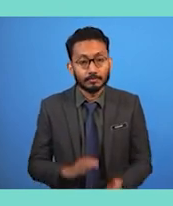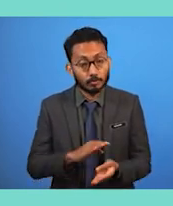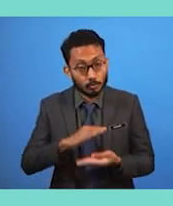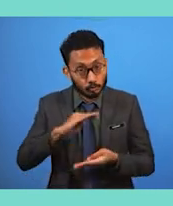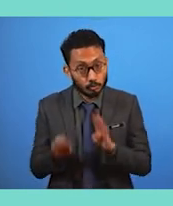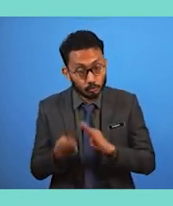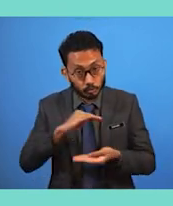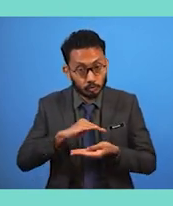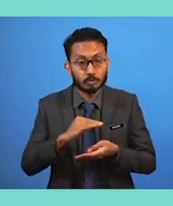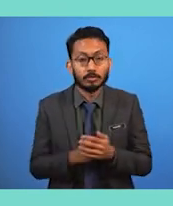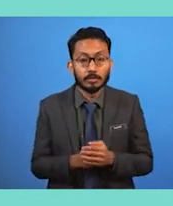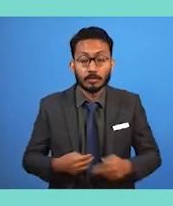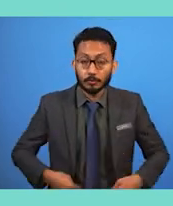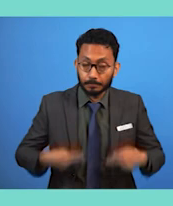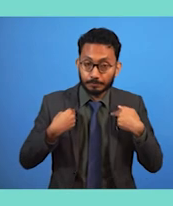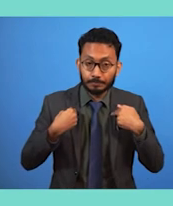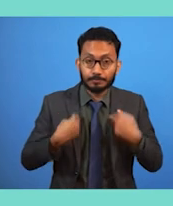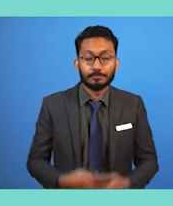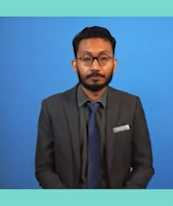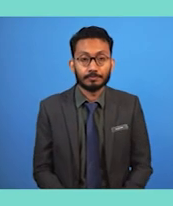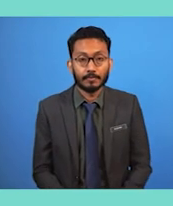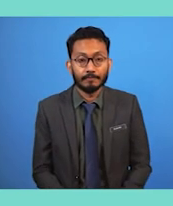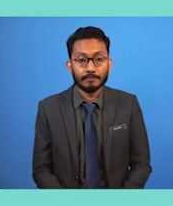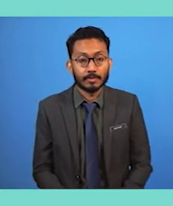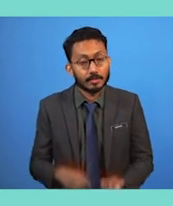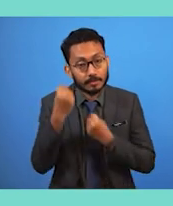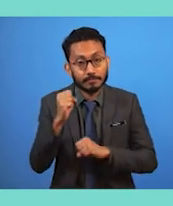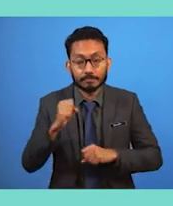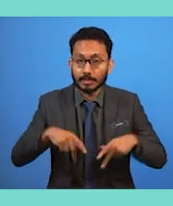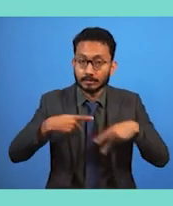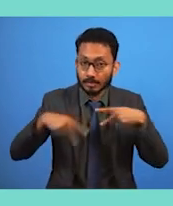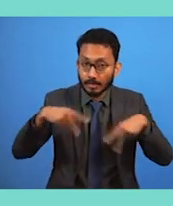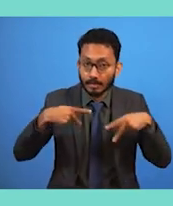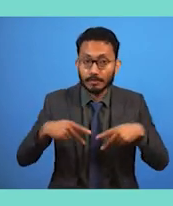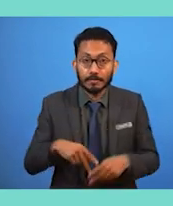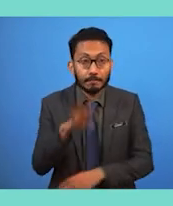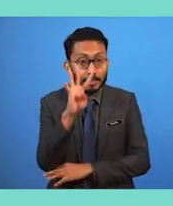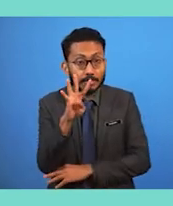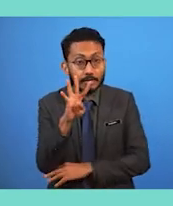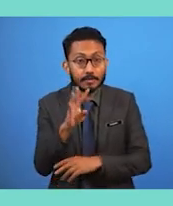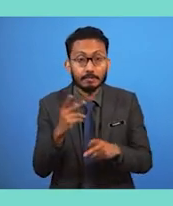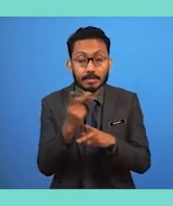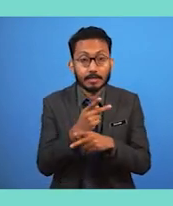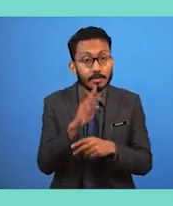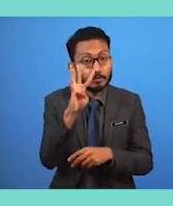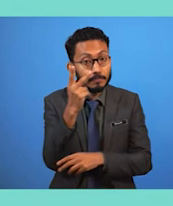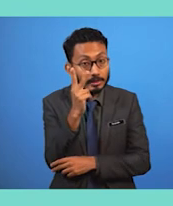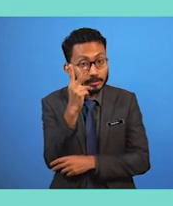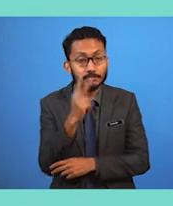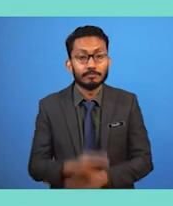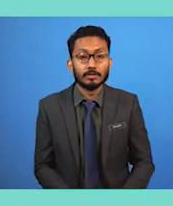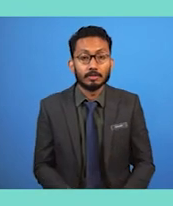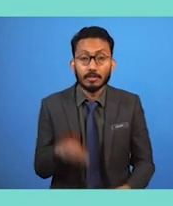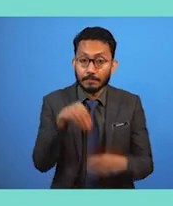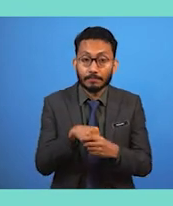dalam paparan. Pertama, sediakan plastik berukuran 4x12 dengan diisi air tanpa